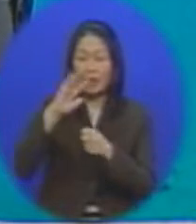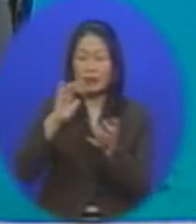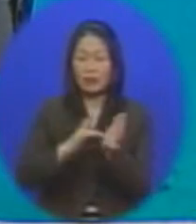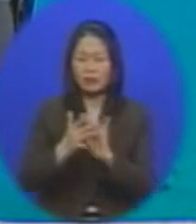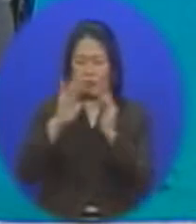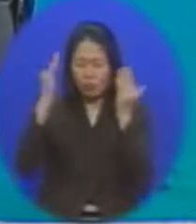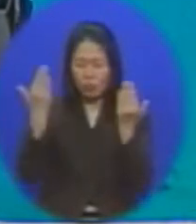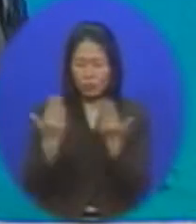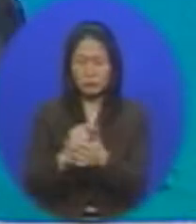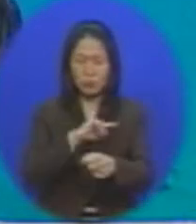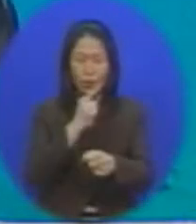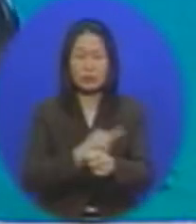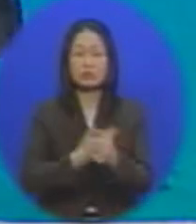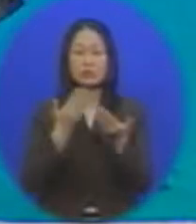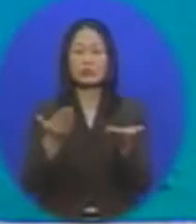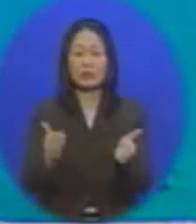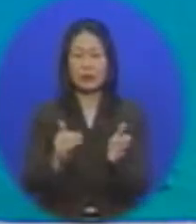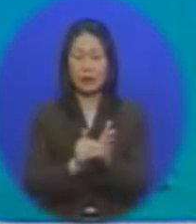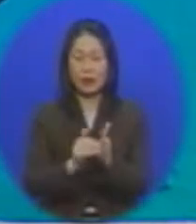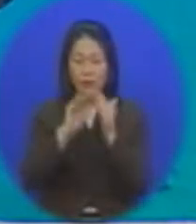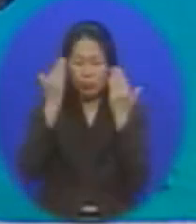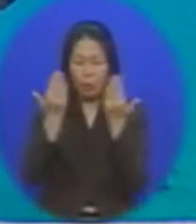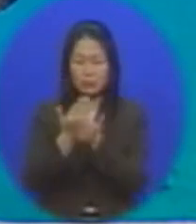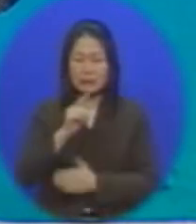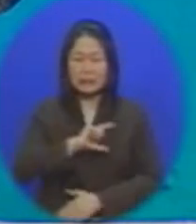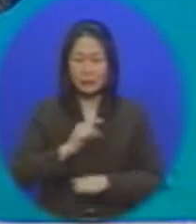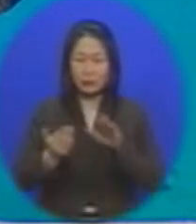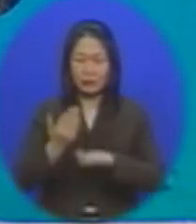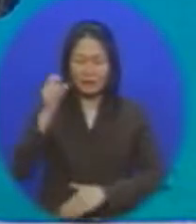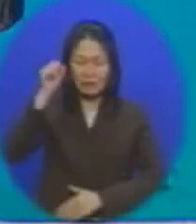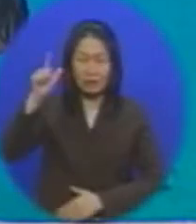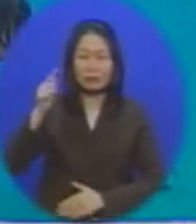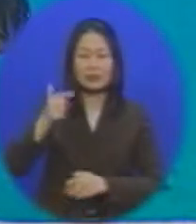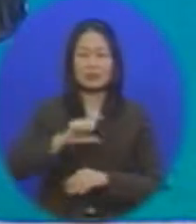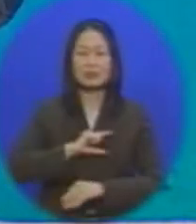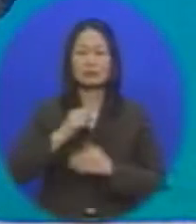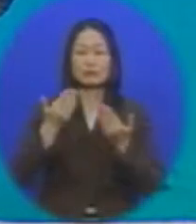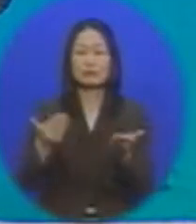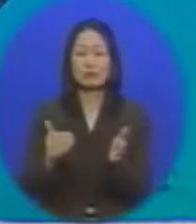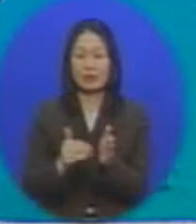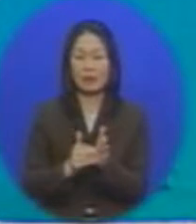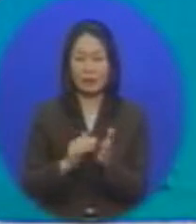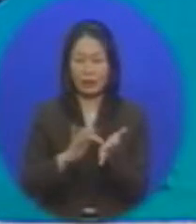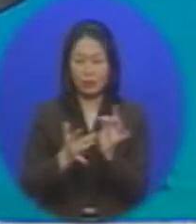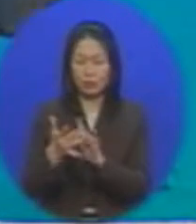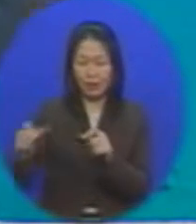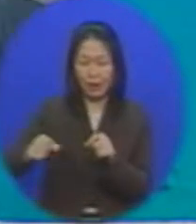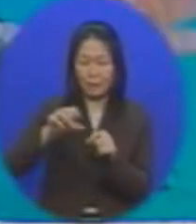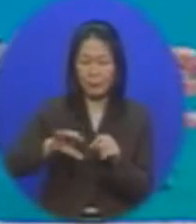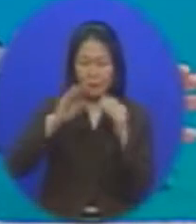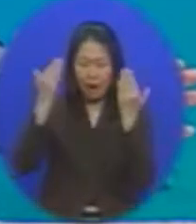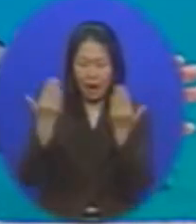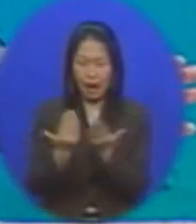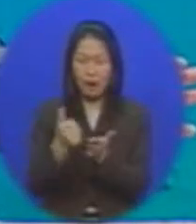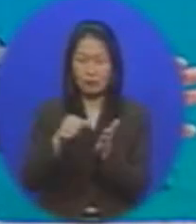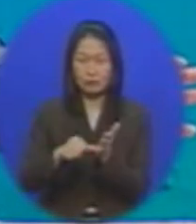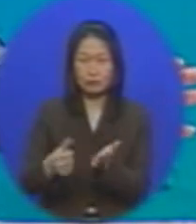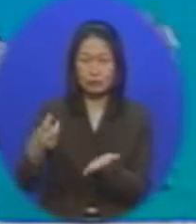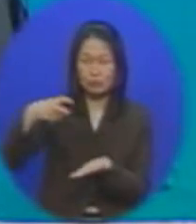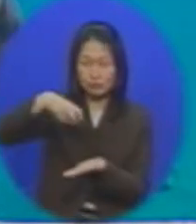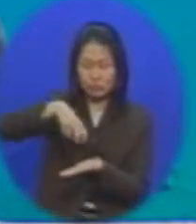주셨다 모든 이름 위에 뛰어난 이름을 주셨다 예수님 앞에 만물이 무릎을 꿇게